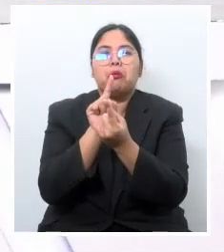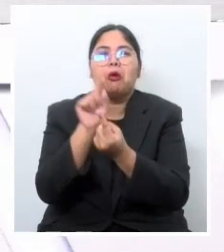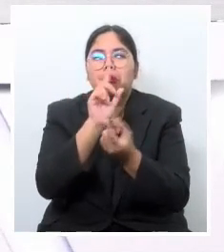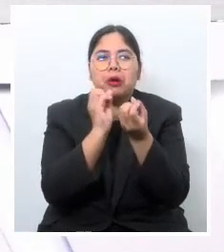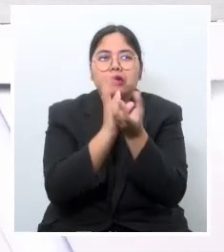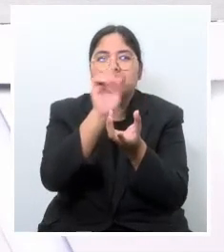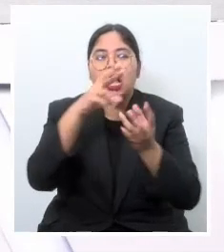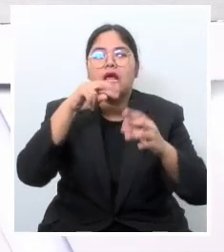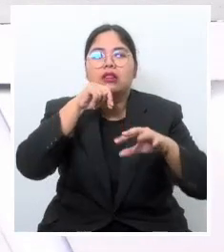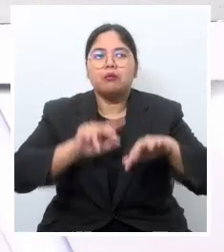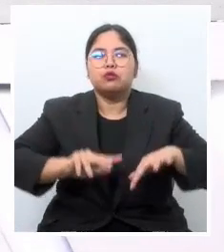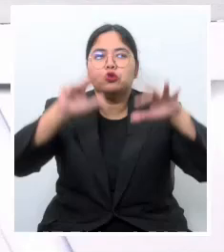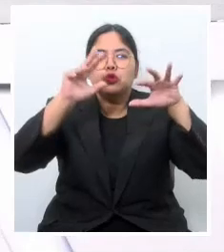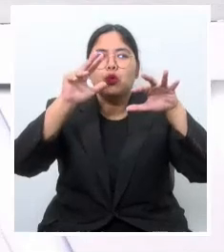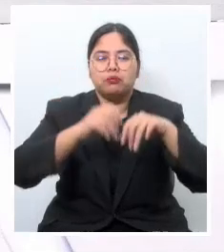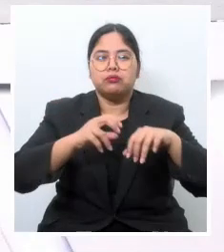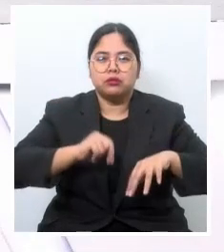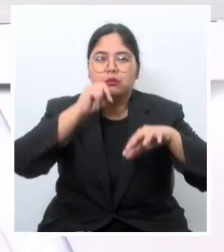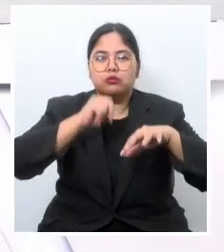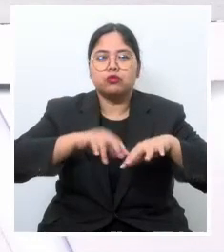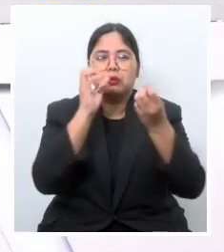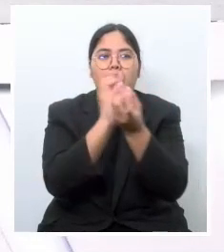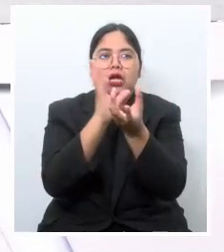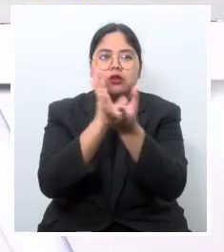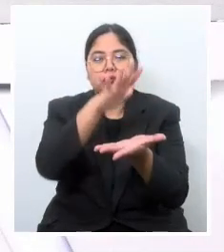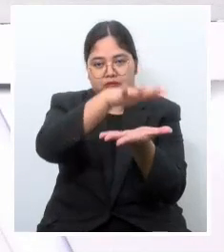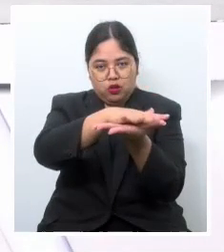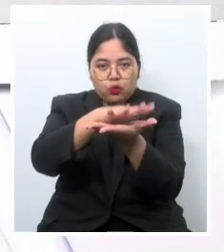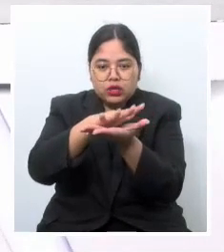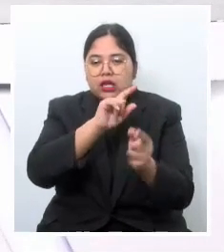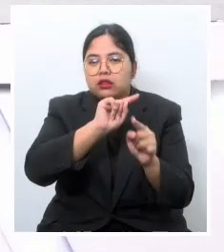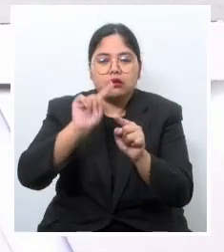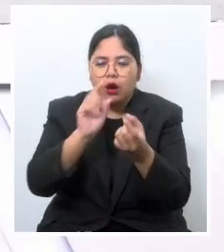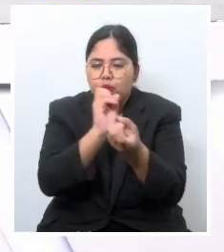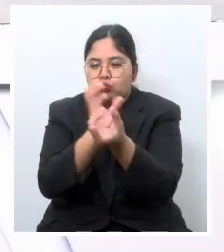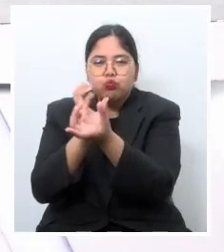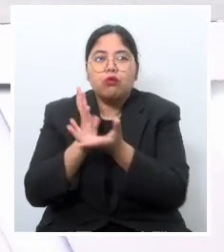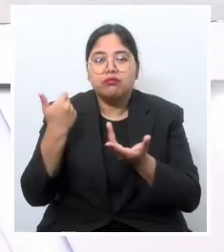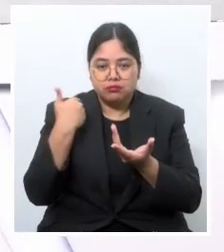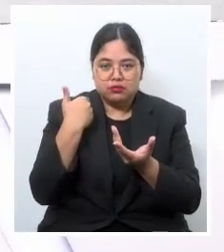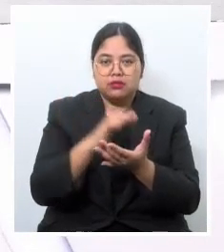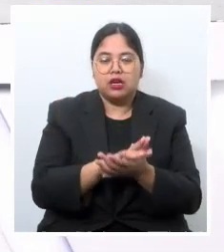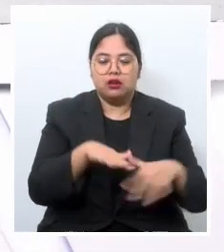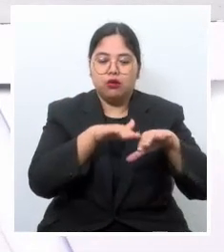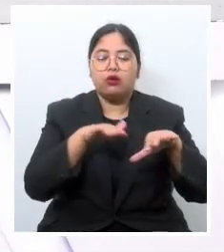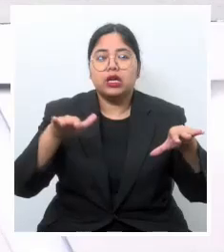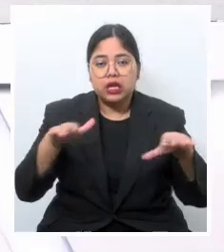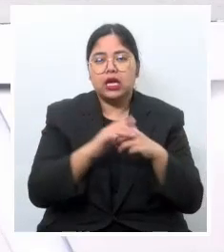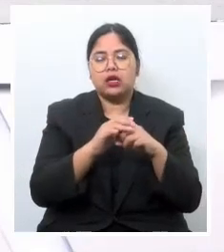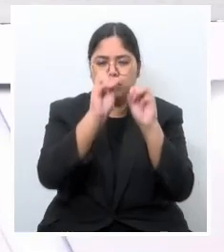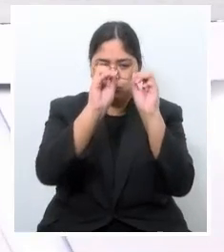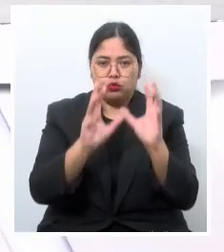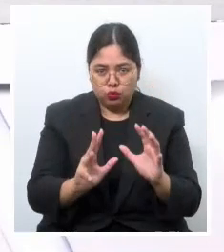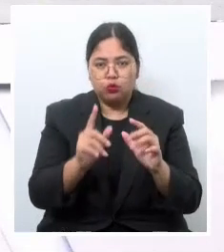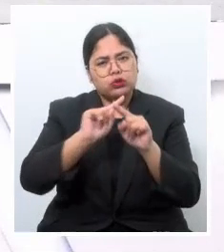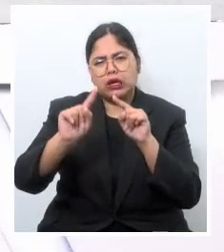อย่างฉับพลันค่ะทำให้เกิดผลกระทบทั้งในส่วนของสถานศึกษานะคะแล้วก็ในส่วนทั้งตัวนักเรียนคุณครูบุคลากร